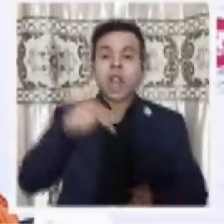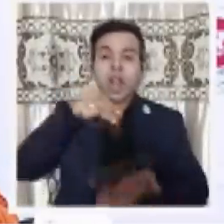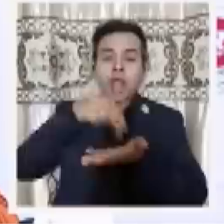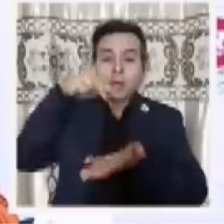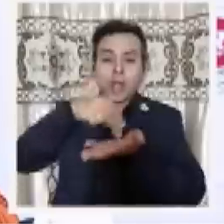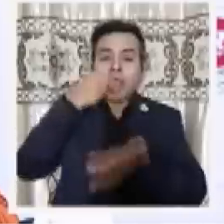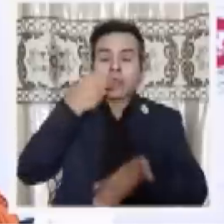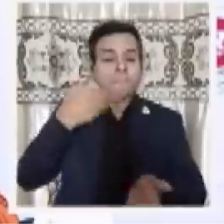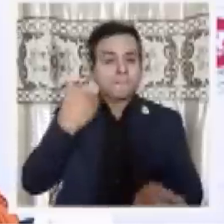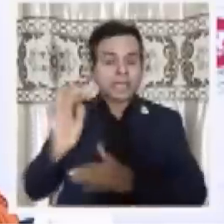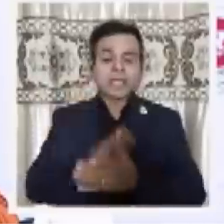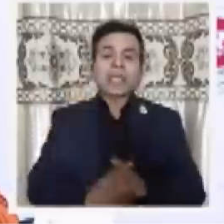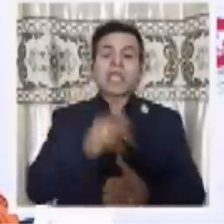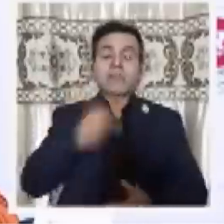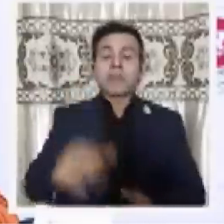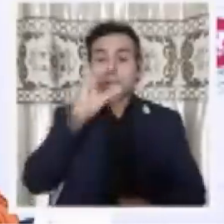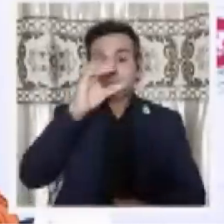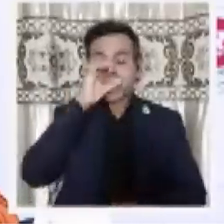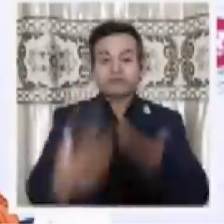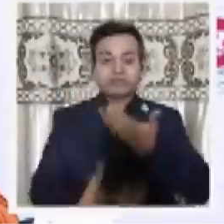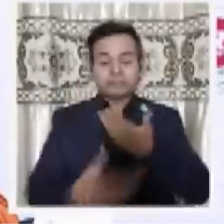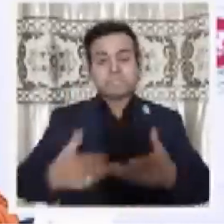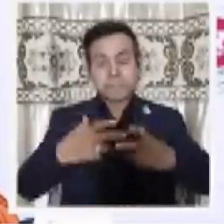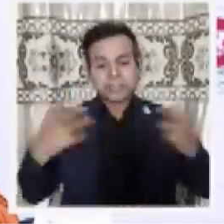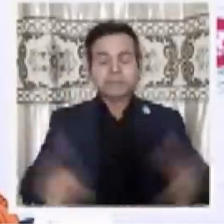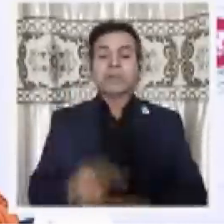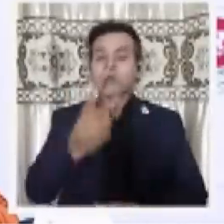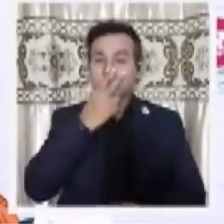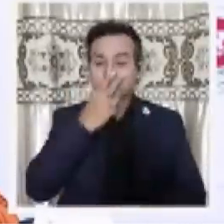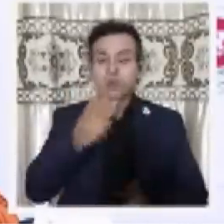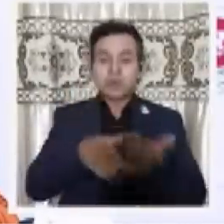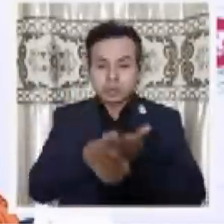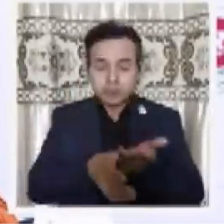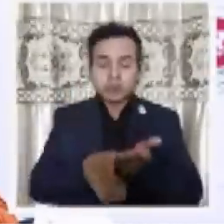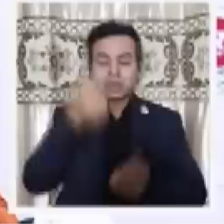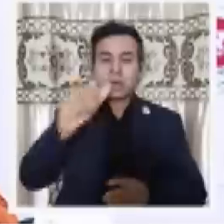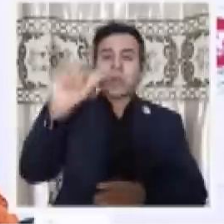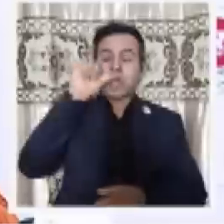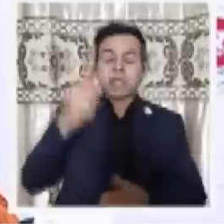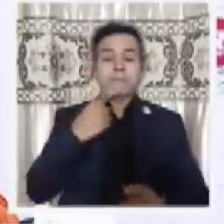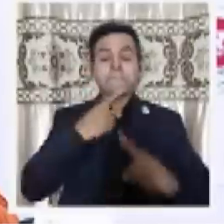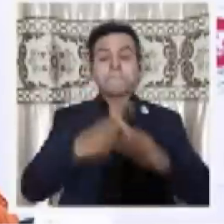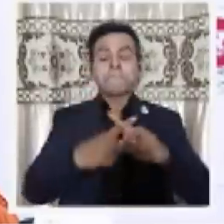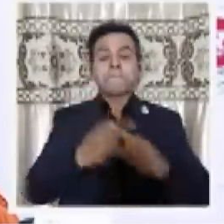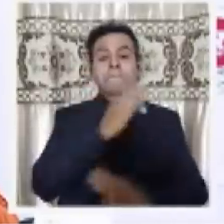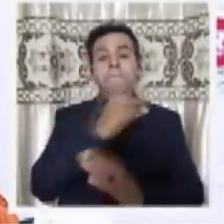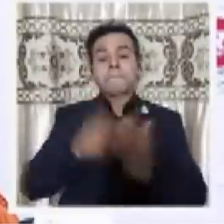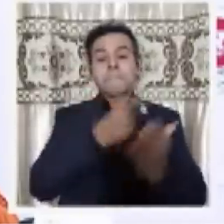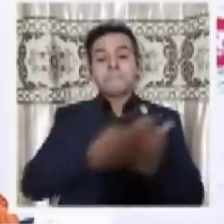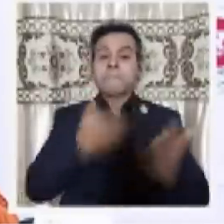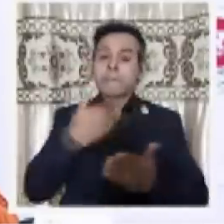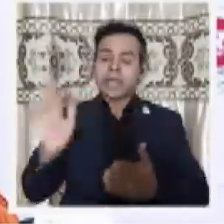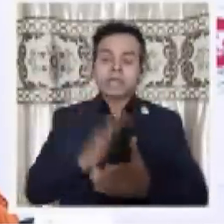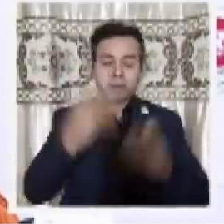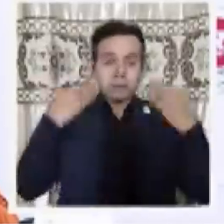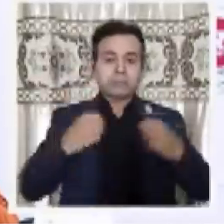বনজ প্রাণীজ আমিষ গ্রহণ, অতিরিক্ত লবণ, তেল, চর্বি ও চিনিযুক্ত খাদ্য পরিহার করা, পর্যাপ্ত পানি পান করা, ধূমপান